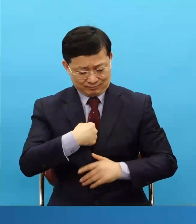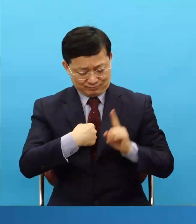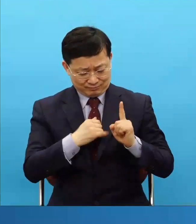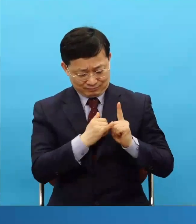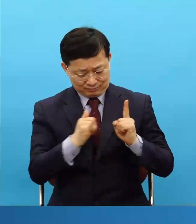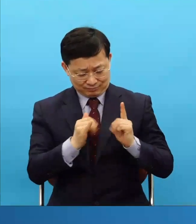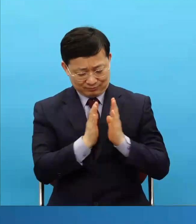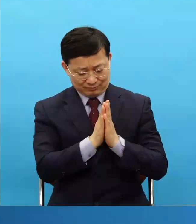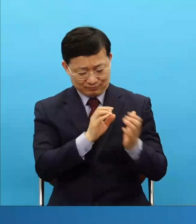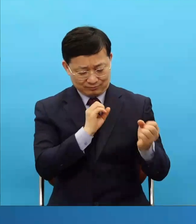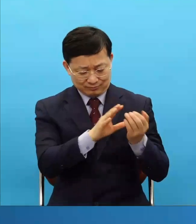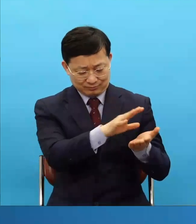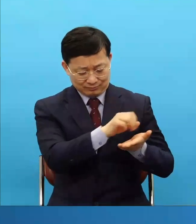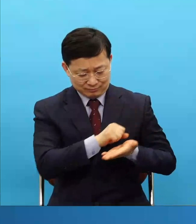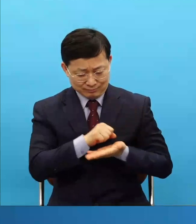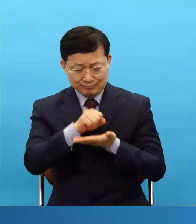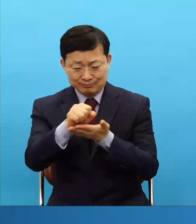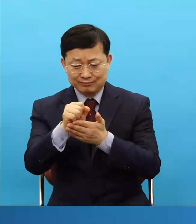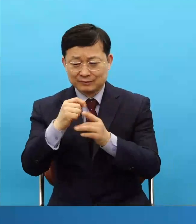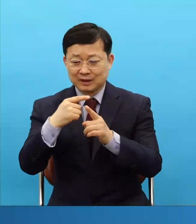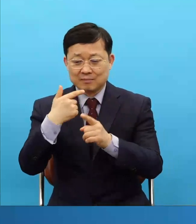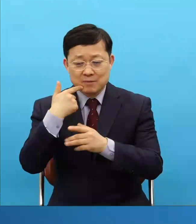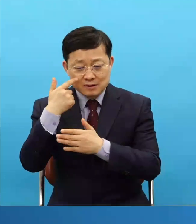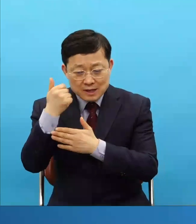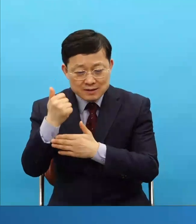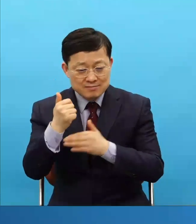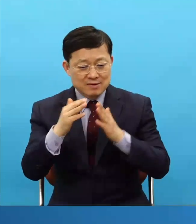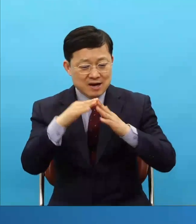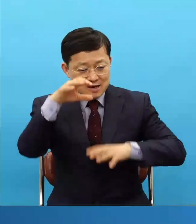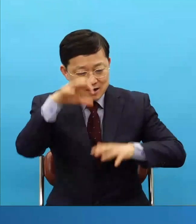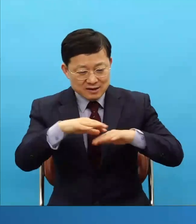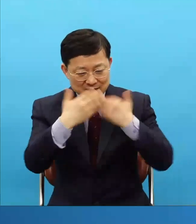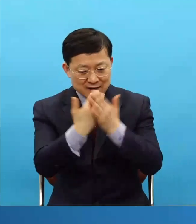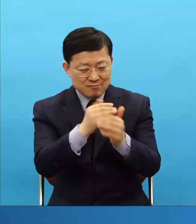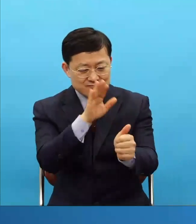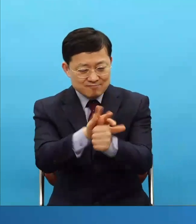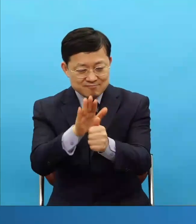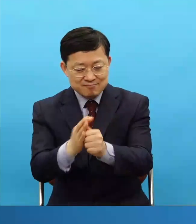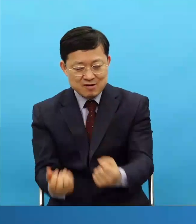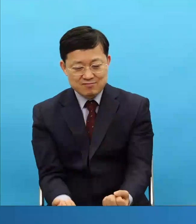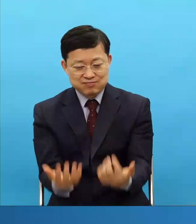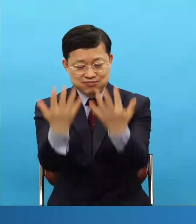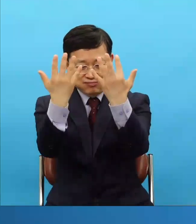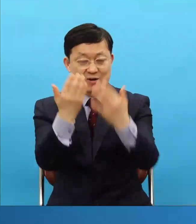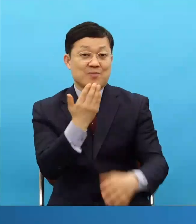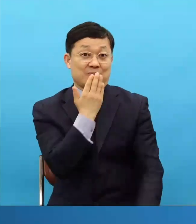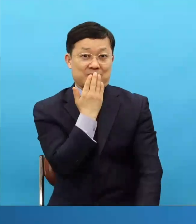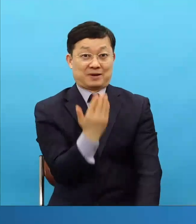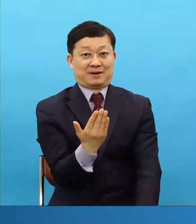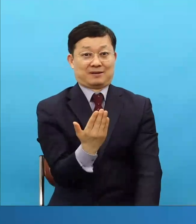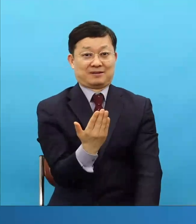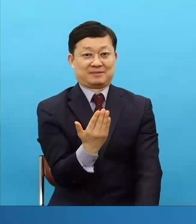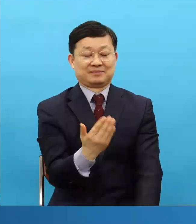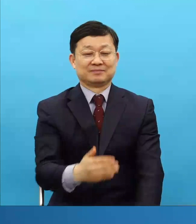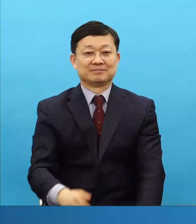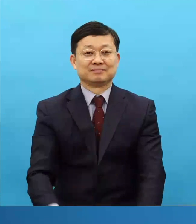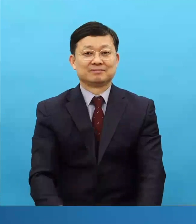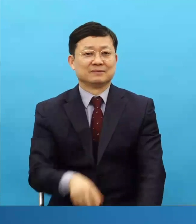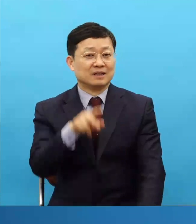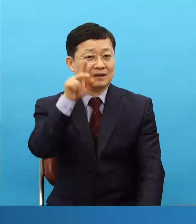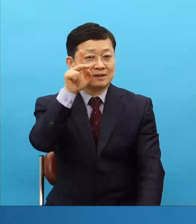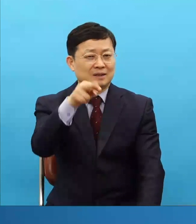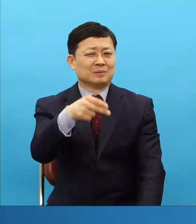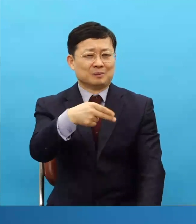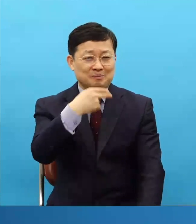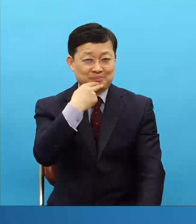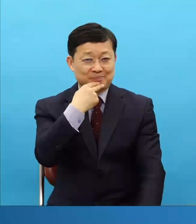종들도 살고 교회도 살고 현장도 산다. If I alone receive answers, then I can save the servant of the Lord, save the field and the church. 틀림없습니다.